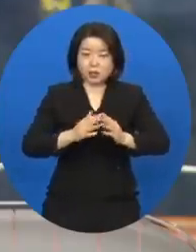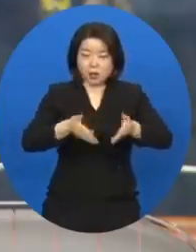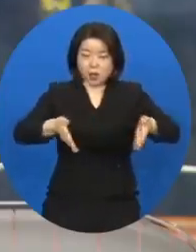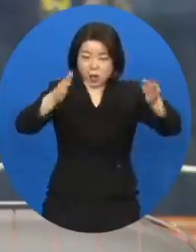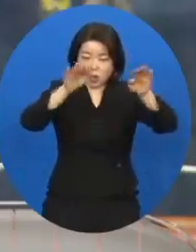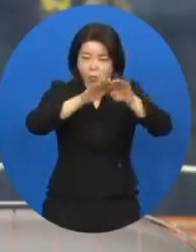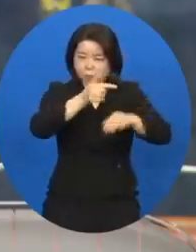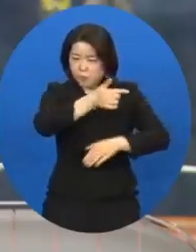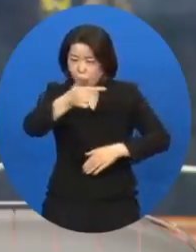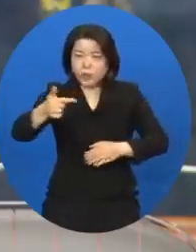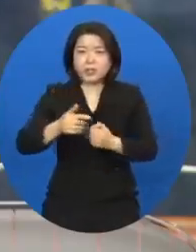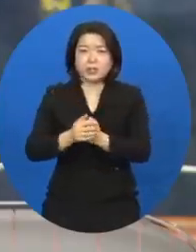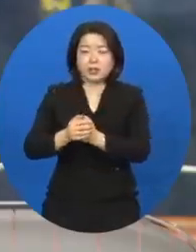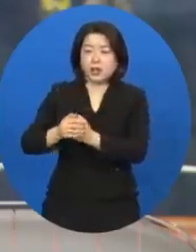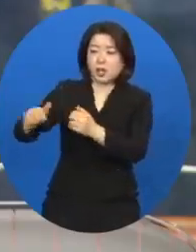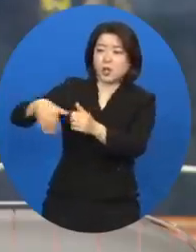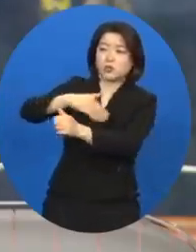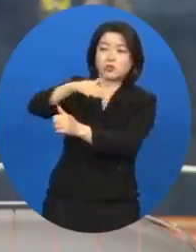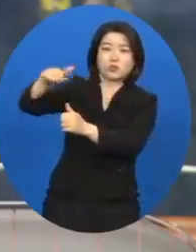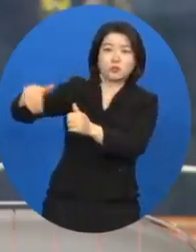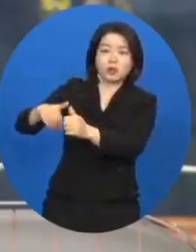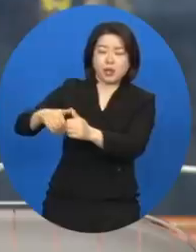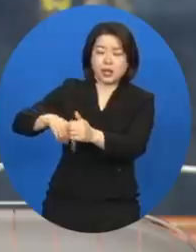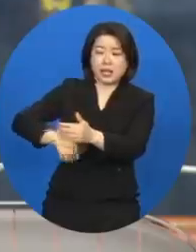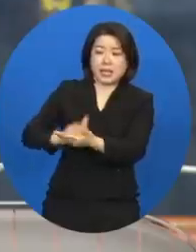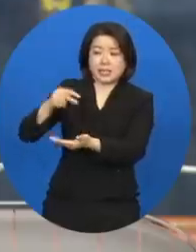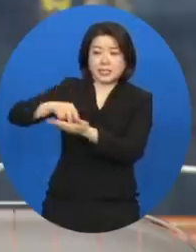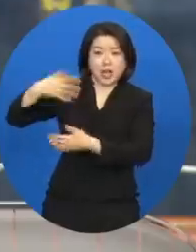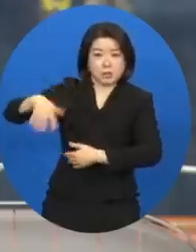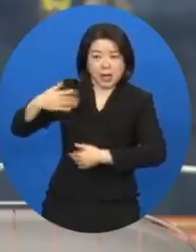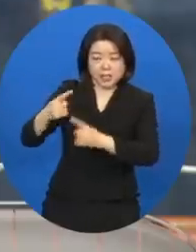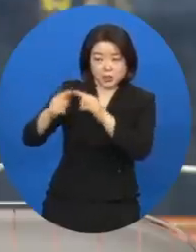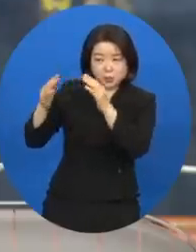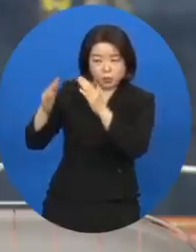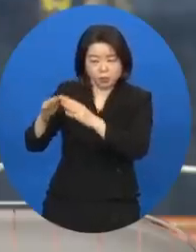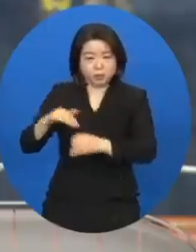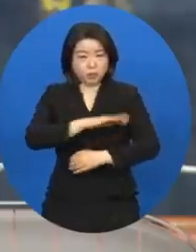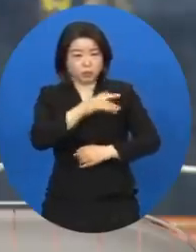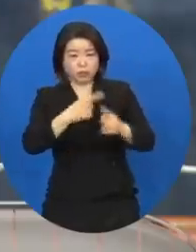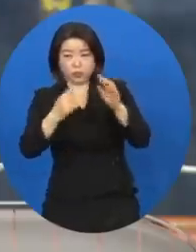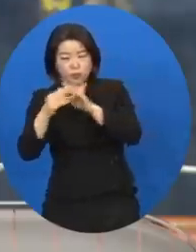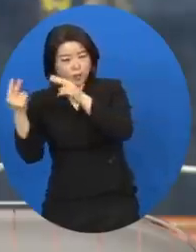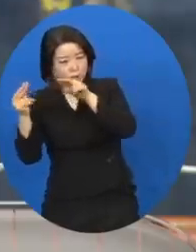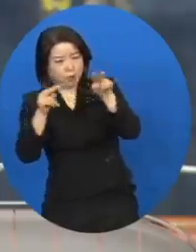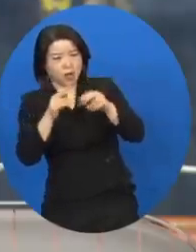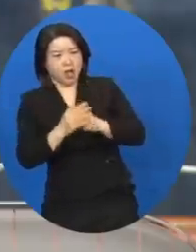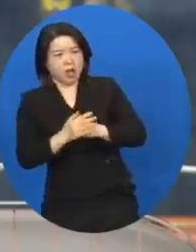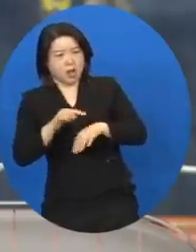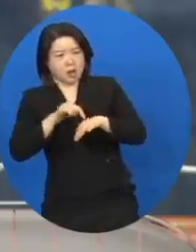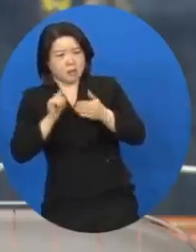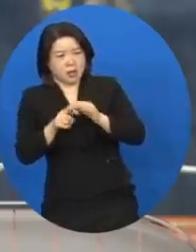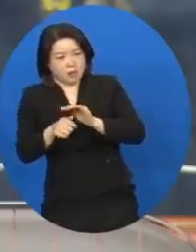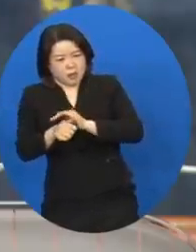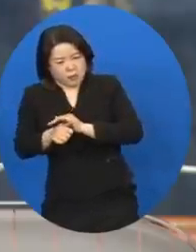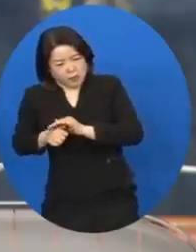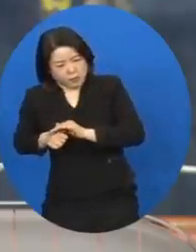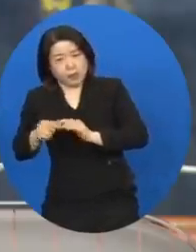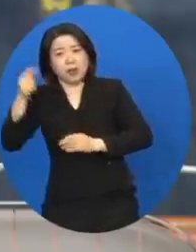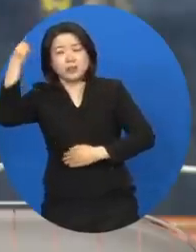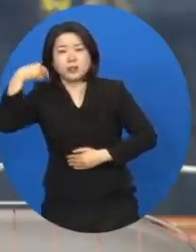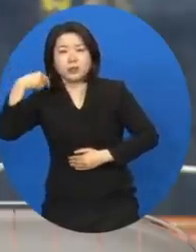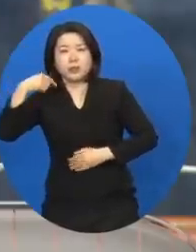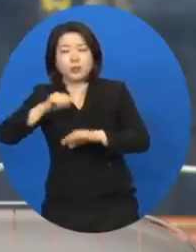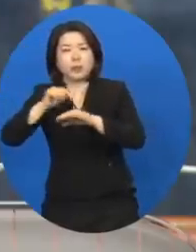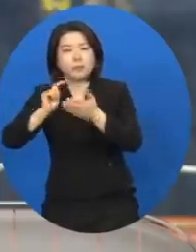있는 어려운 미자립 교회들은 이 선한 목자 교회를 보면 괜히 마음이 위축감이 느껴지고 더